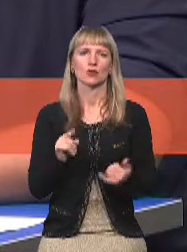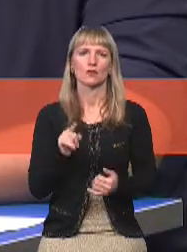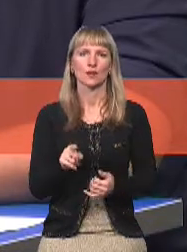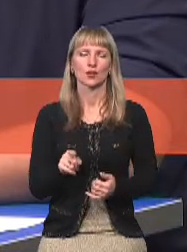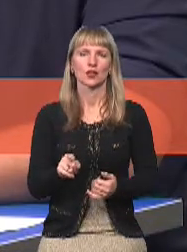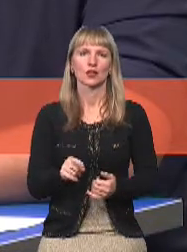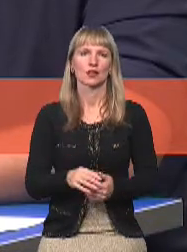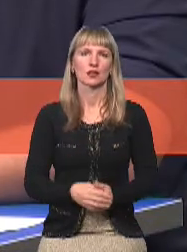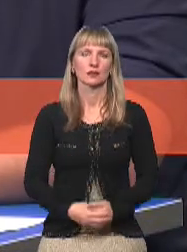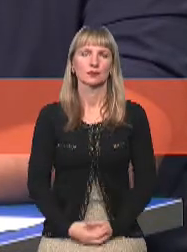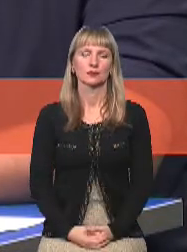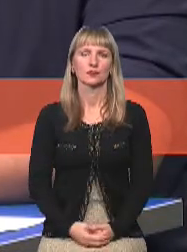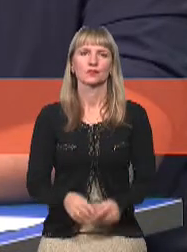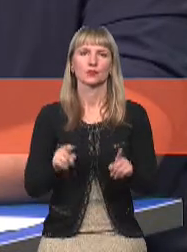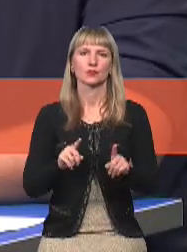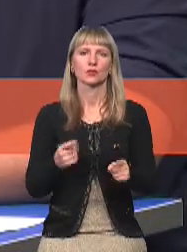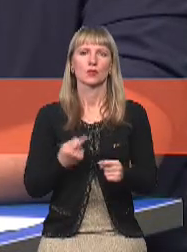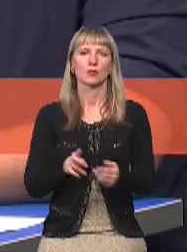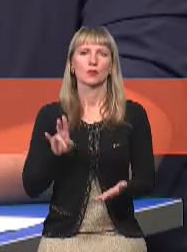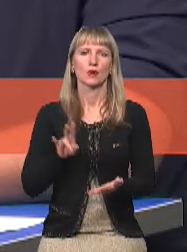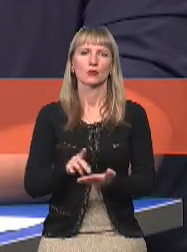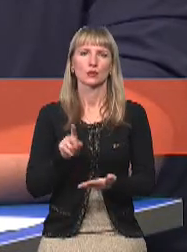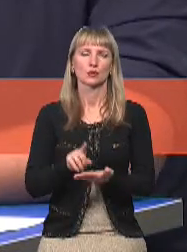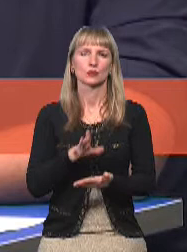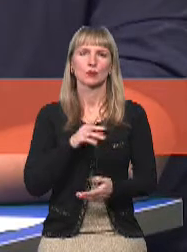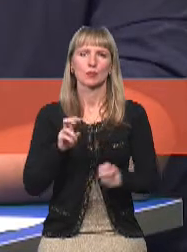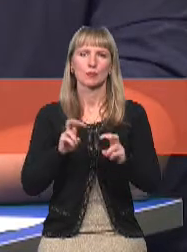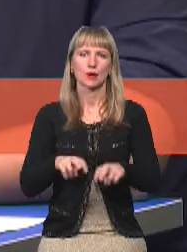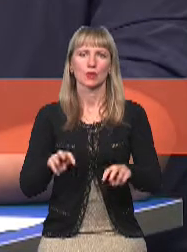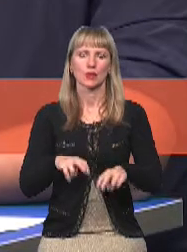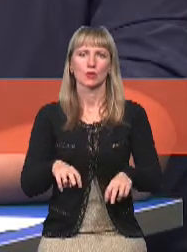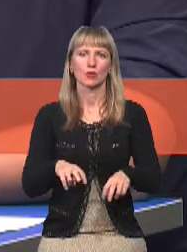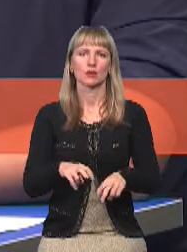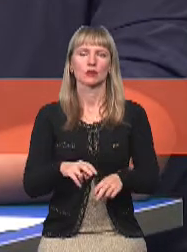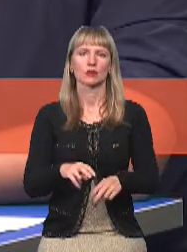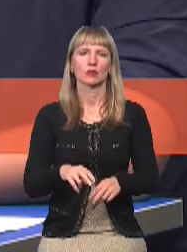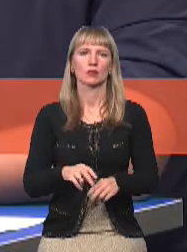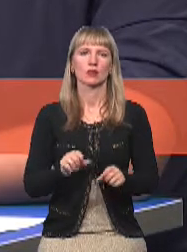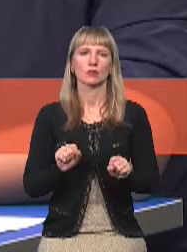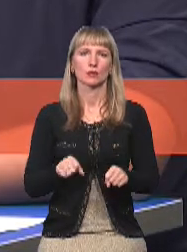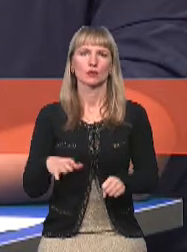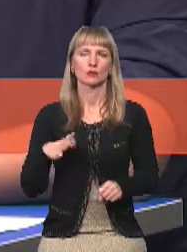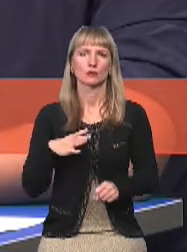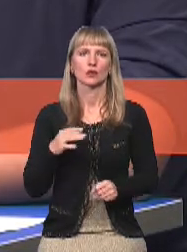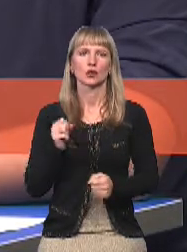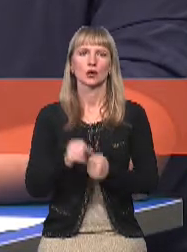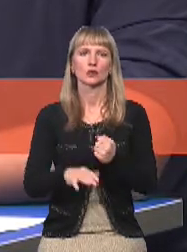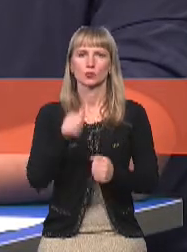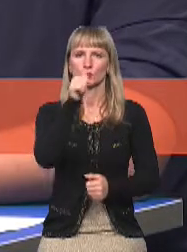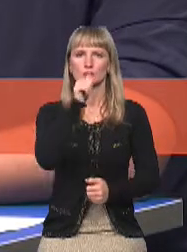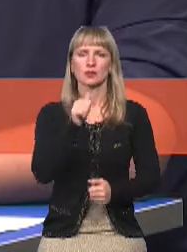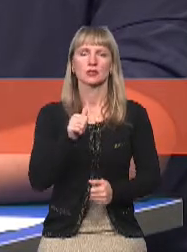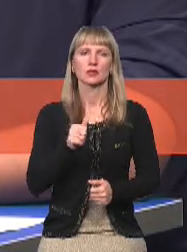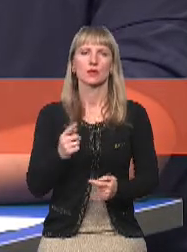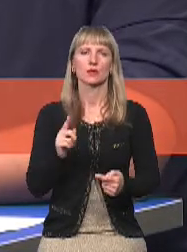так? От, тому що це постійний має бути моніторинг. Звісно, моніторинги не можуть відбуватися кожного місяця, тому